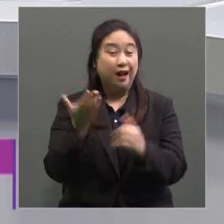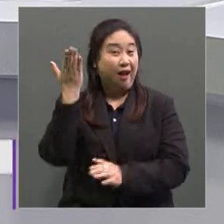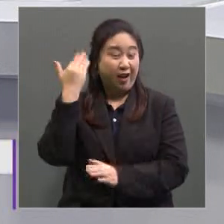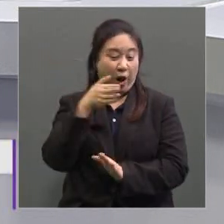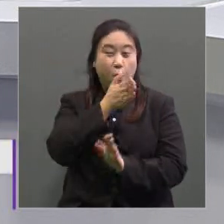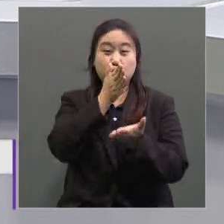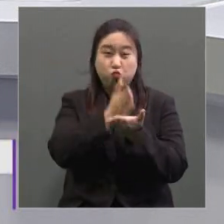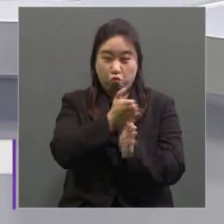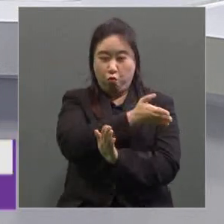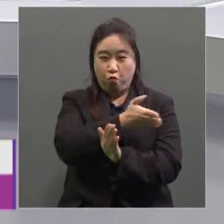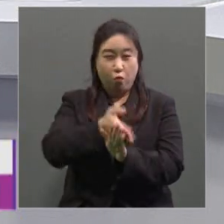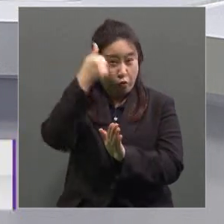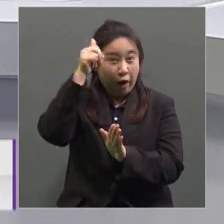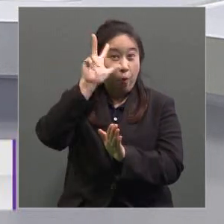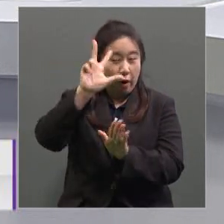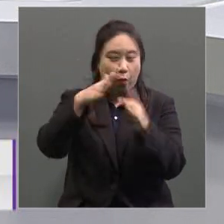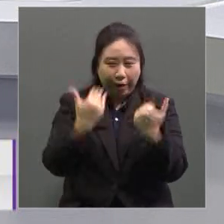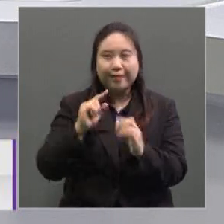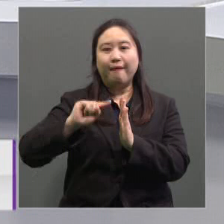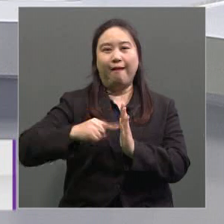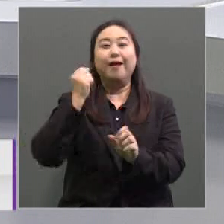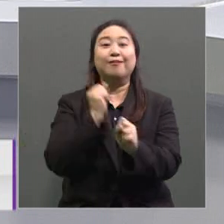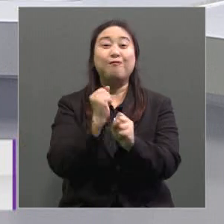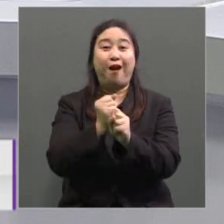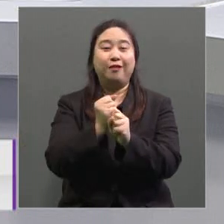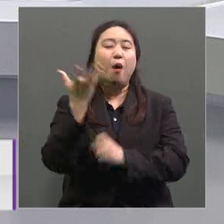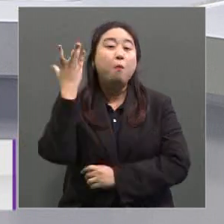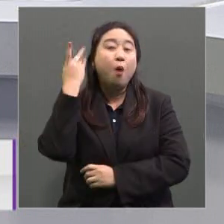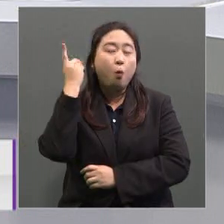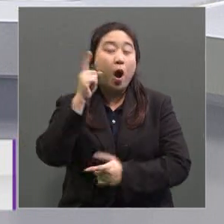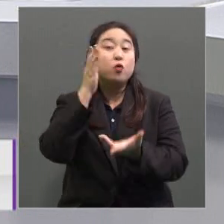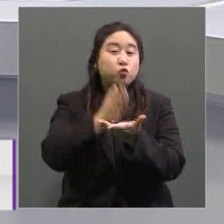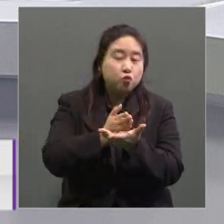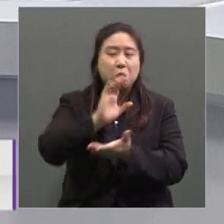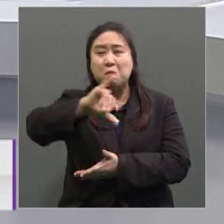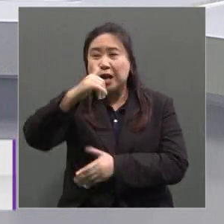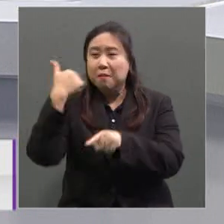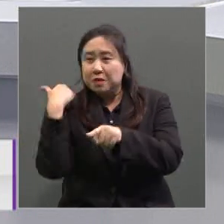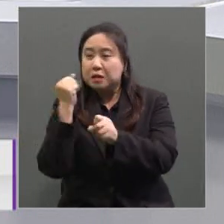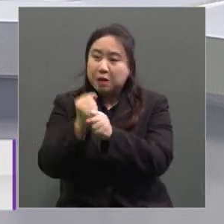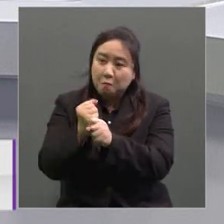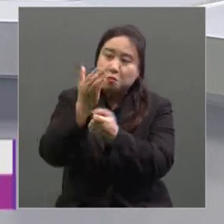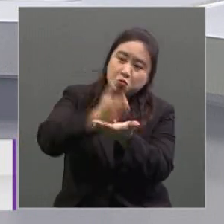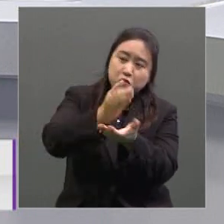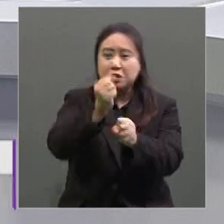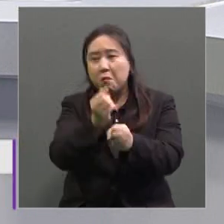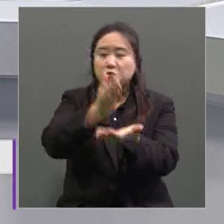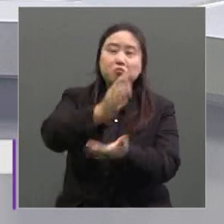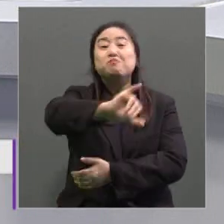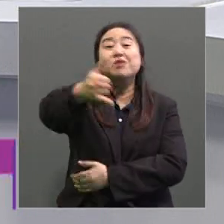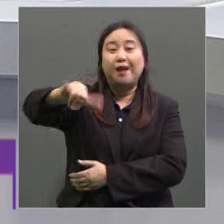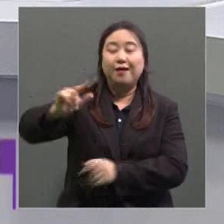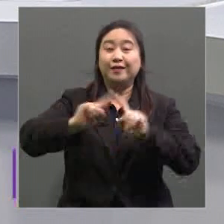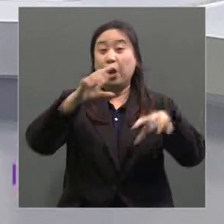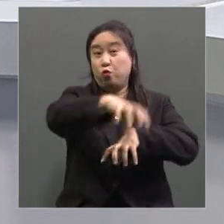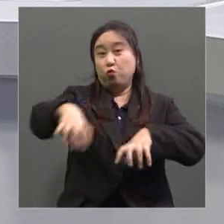จากที่เราหยุดยาวกันมา3วันเต็มๆใช่มั้ยคะ เมื่อวานเป็นวันหยุดชดเชยถึงแม้ว่าบางท่านอาจจะเริ่มทำงานแล้วก็ตามแต่ว่าหลายหน่วยงานโดยเฉพาะหน่วยงาน